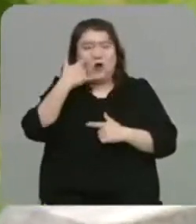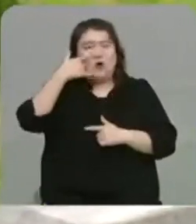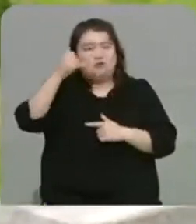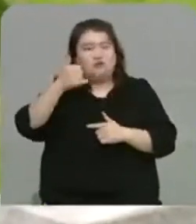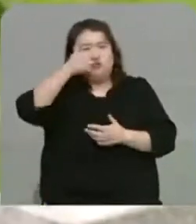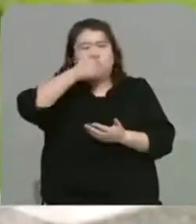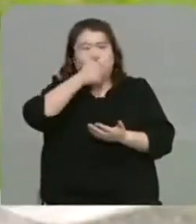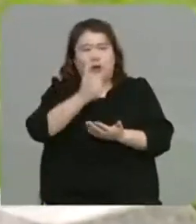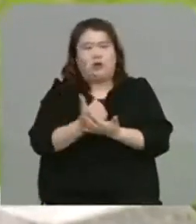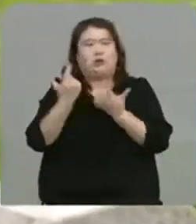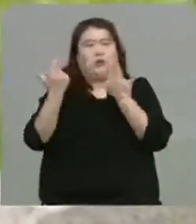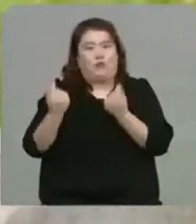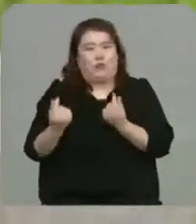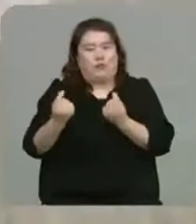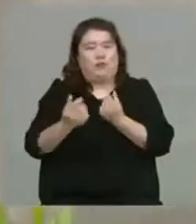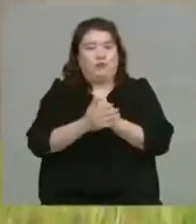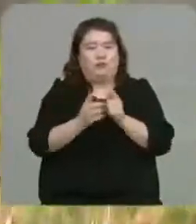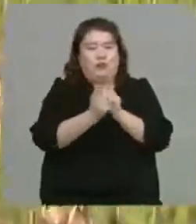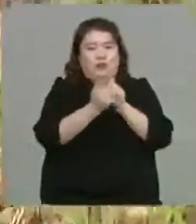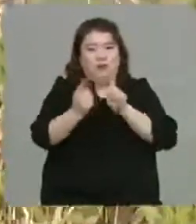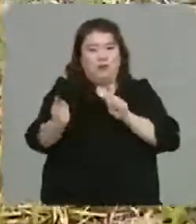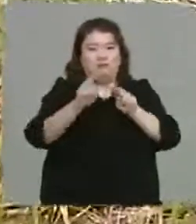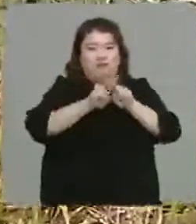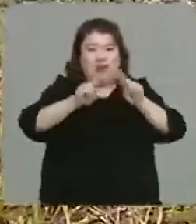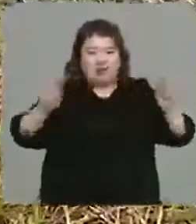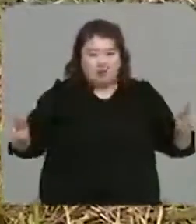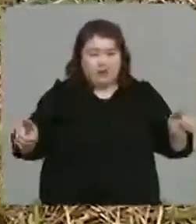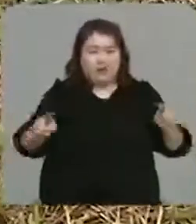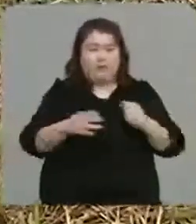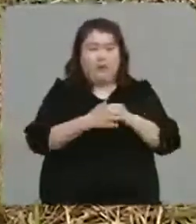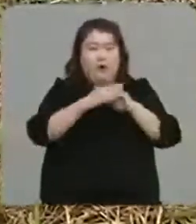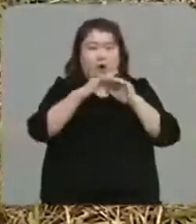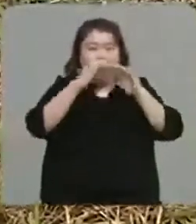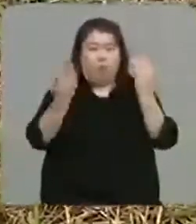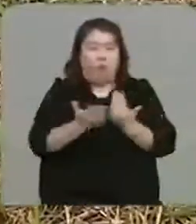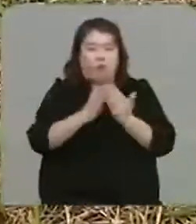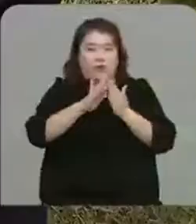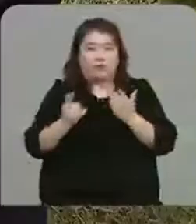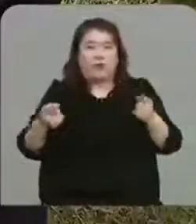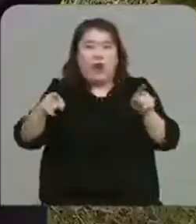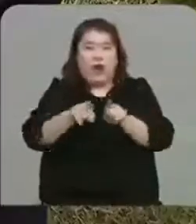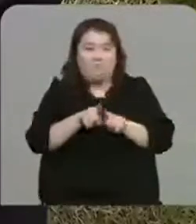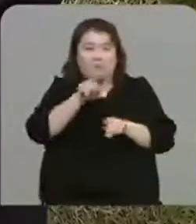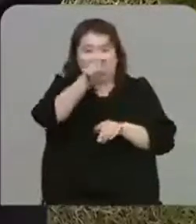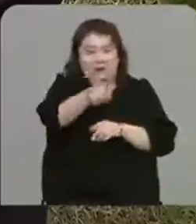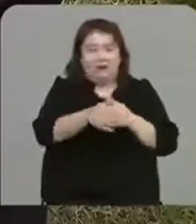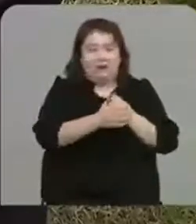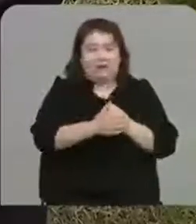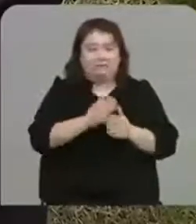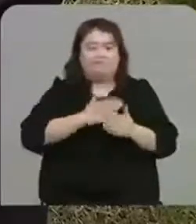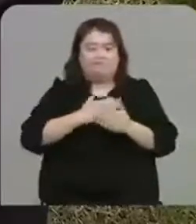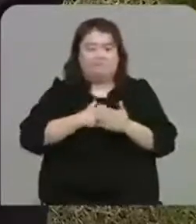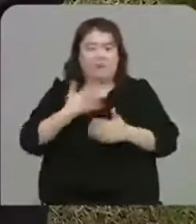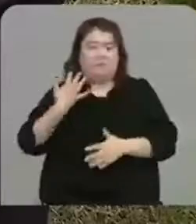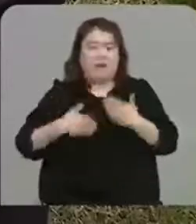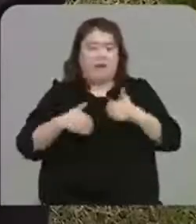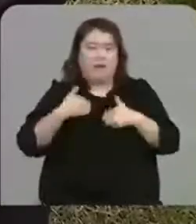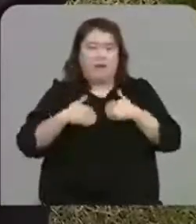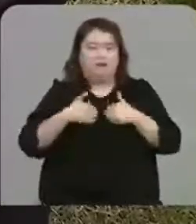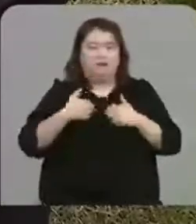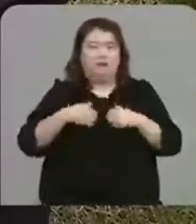짓는 심정이었지만 거리두기가 해제되고 온 가족이 함께 성묘길을 찾으면서 설렘과 반가움은 배로